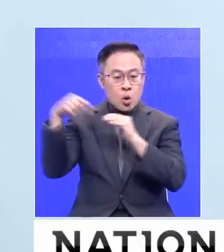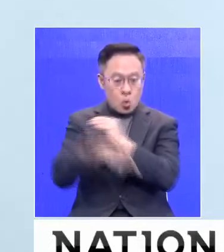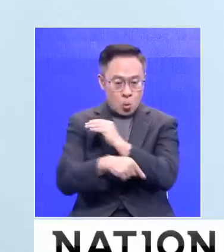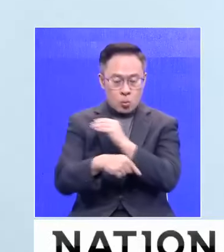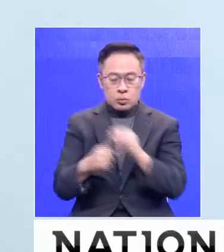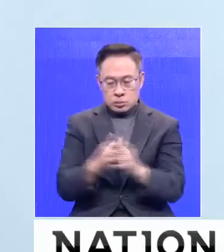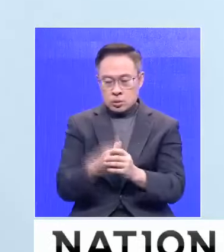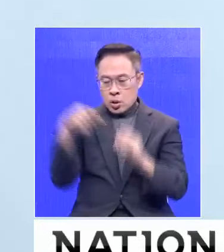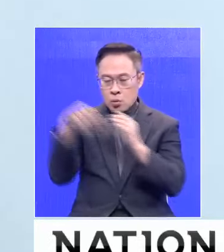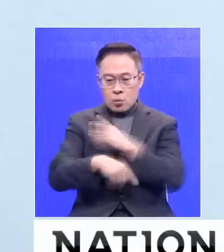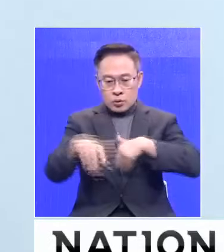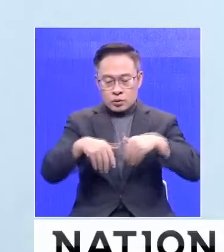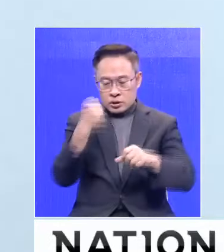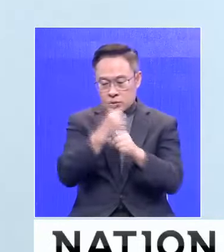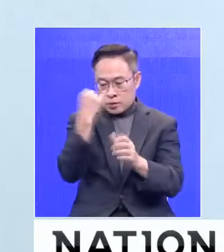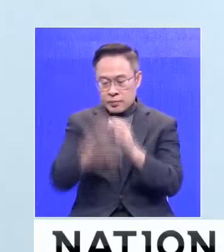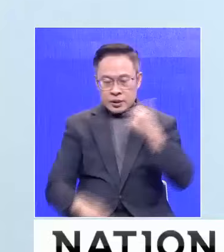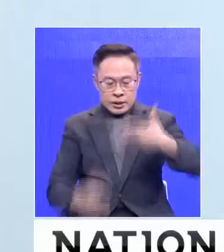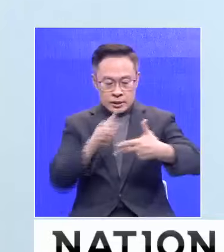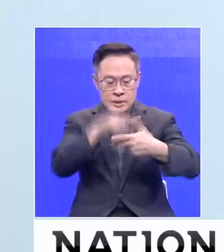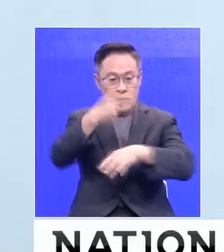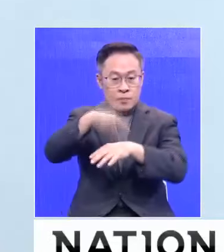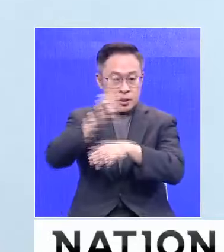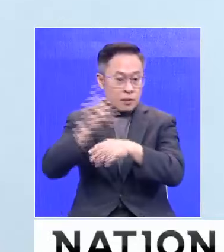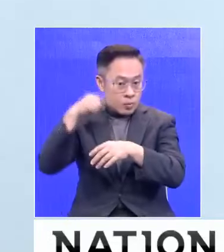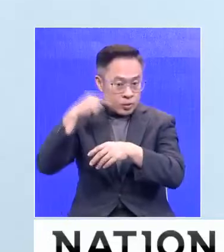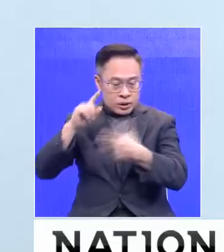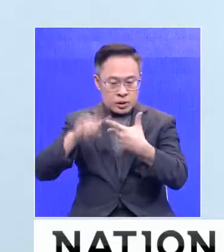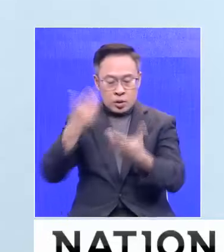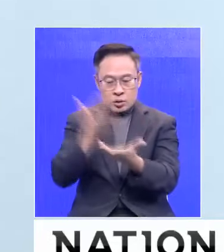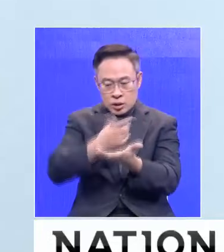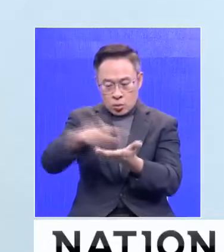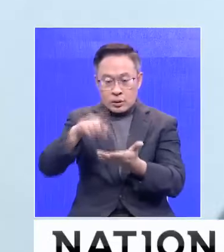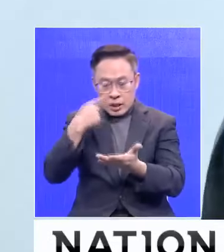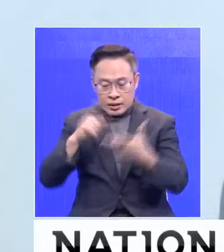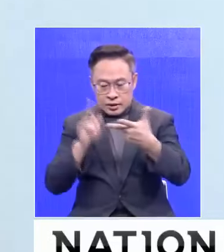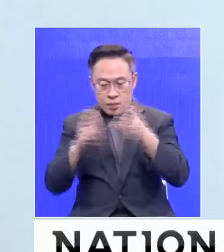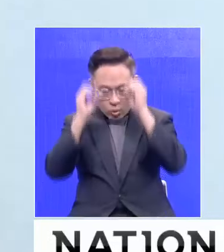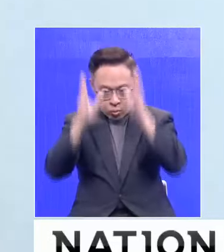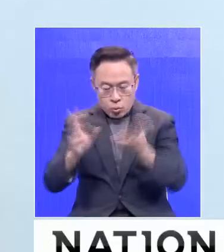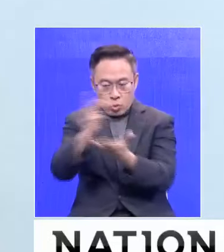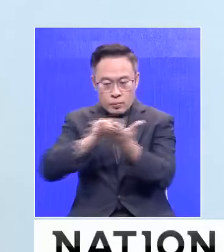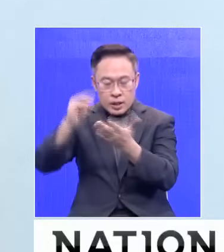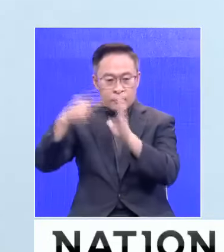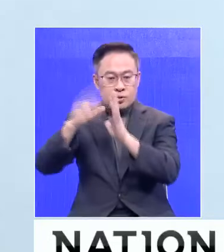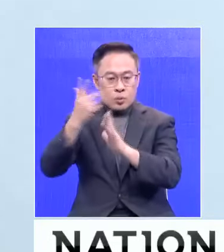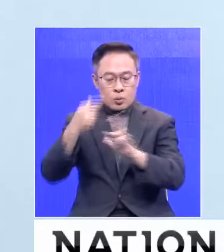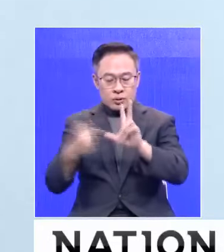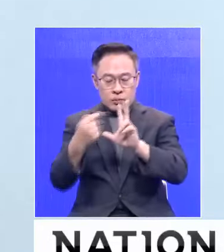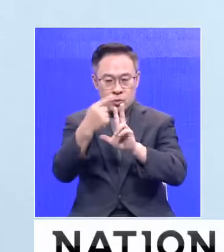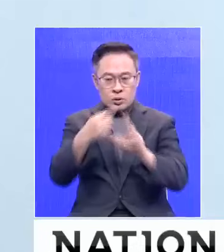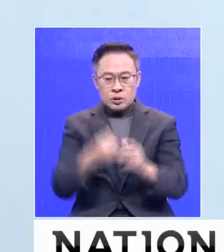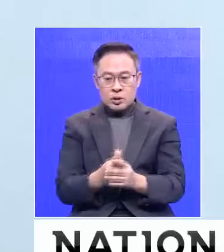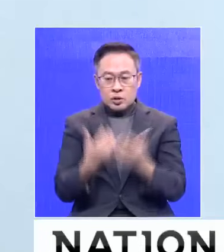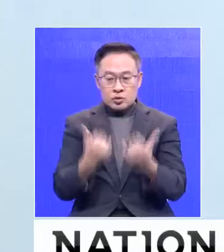งจะมีความผิด3คนก็คือประธานมูลนิธิหญิงนะครับคนที่รับโอนเงินและอาจารย์ในมหาวิทยาลัยครับส่วนซอลักนั้นยังไม่รับวุ